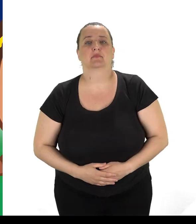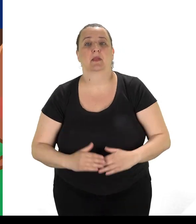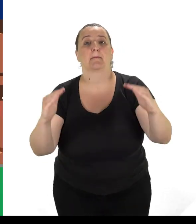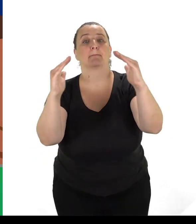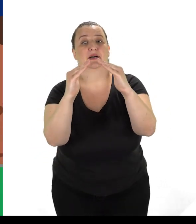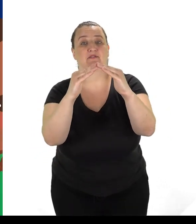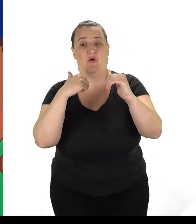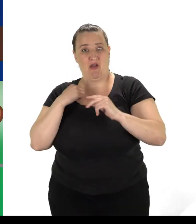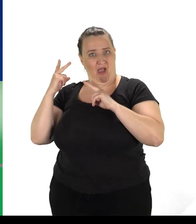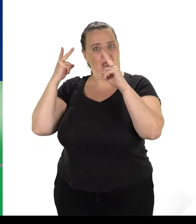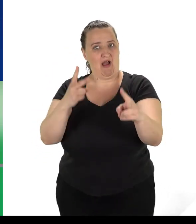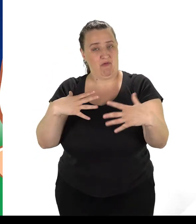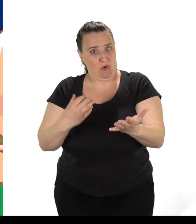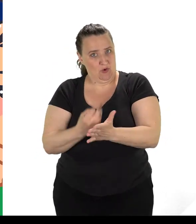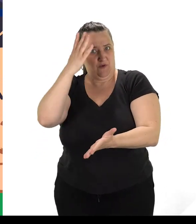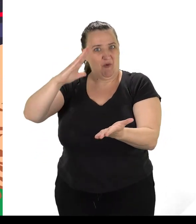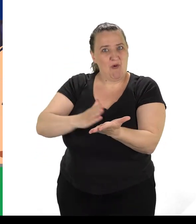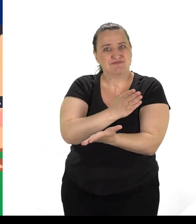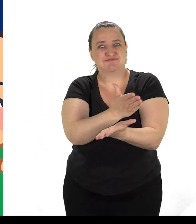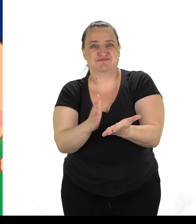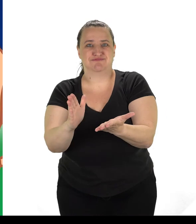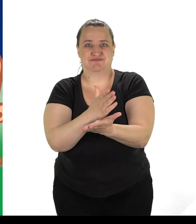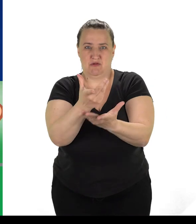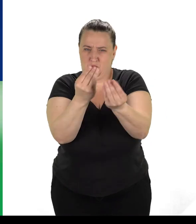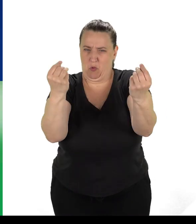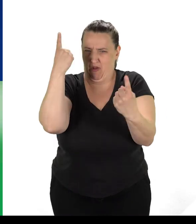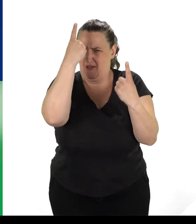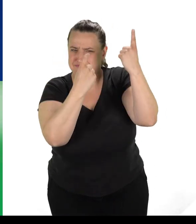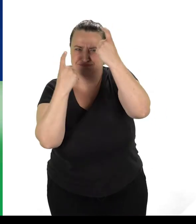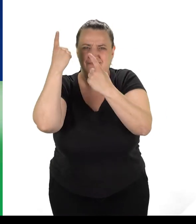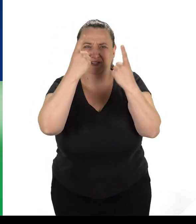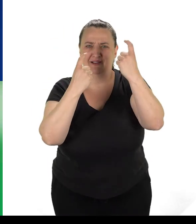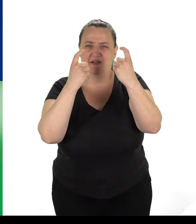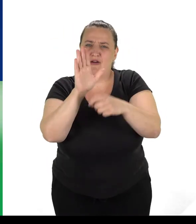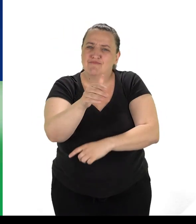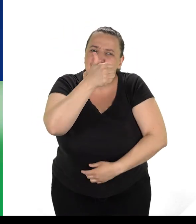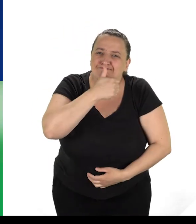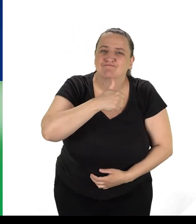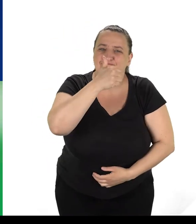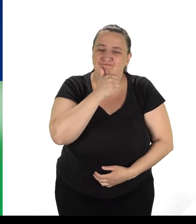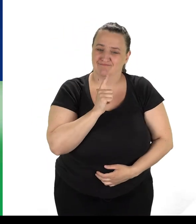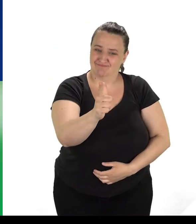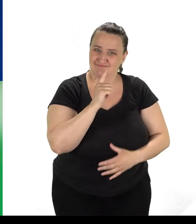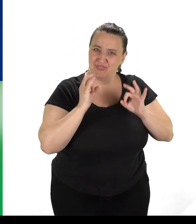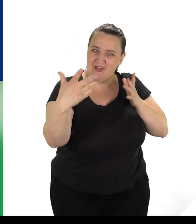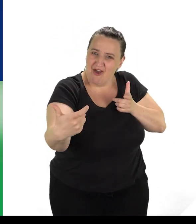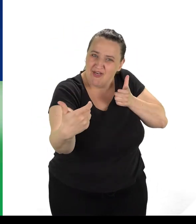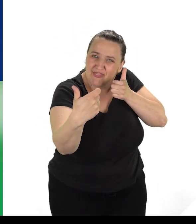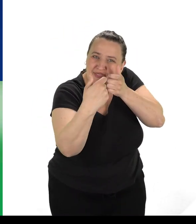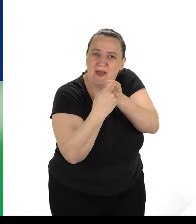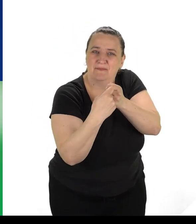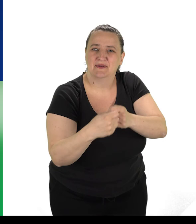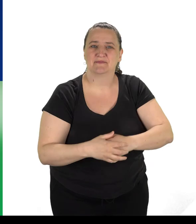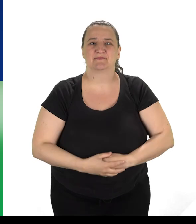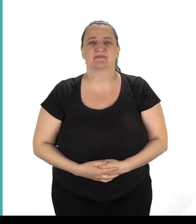Mon arrivée à la maison est une grande étape et vous vous poserez probablement beaucoup de questions. Soyons patients, laissons-nous le temps de